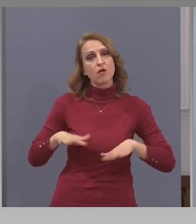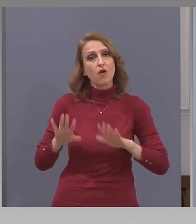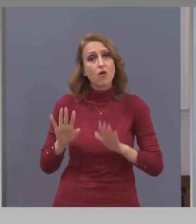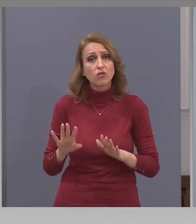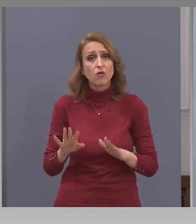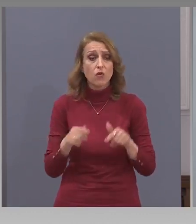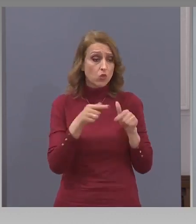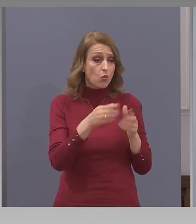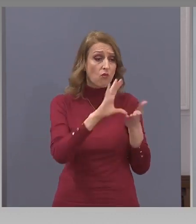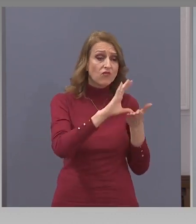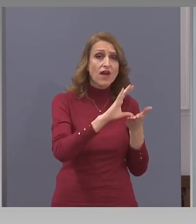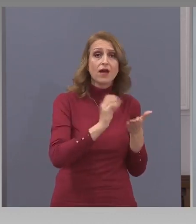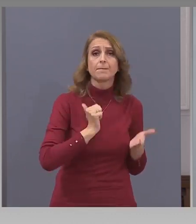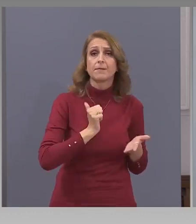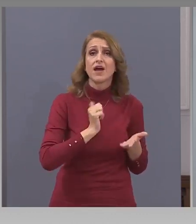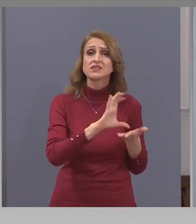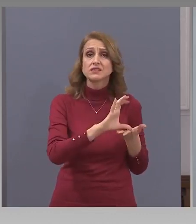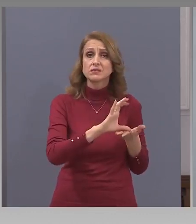лекари, полицаи